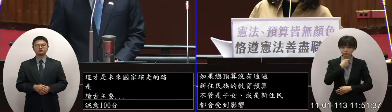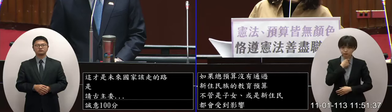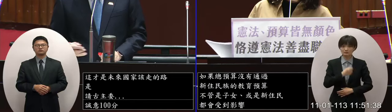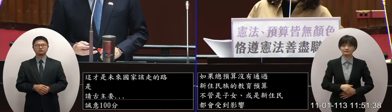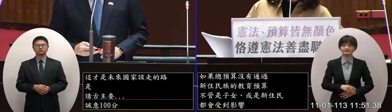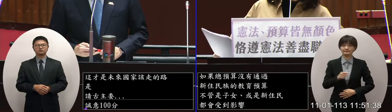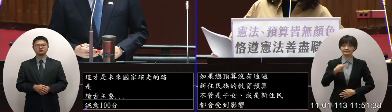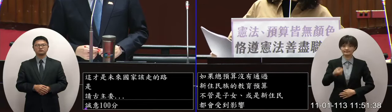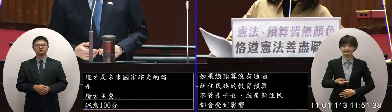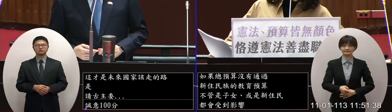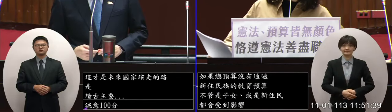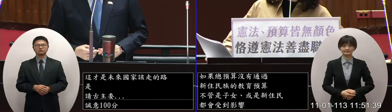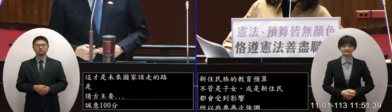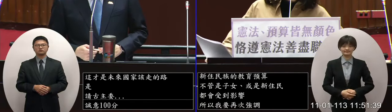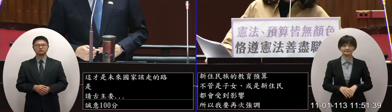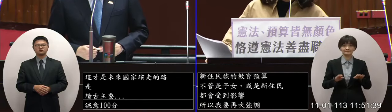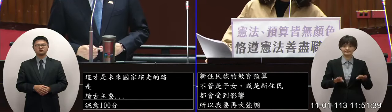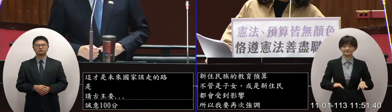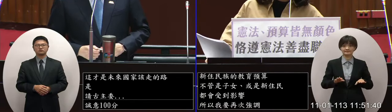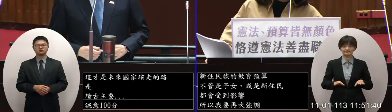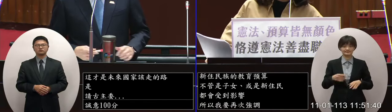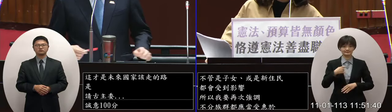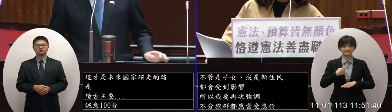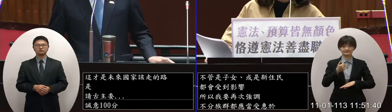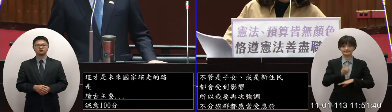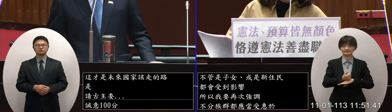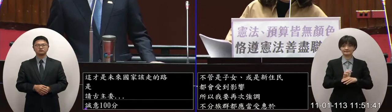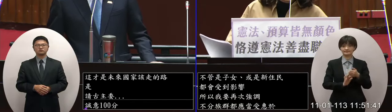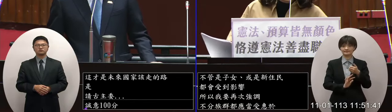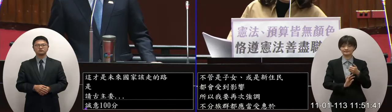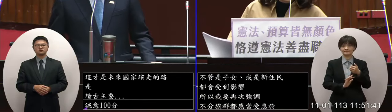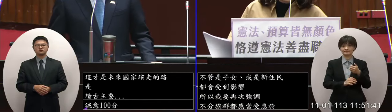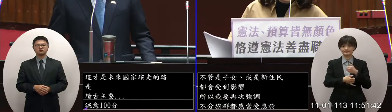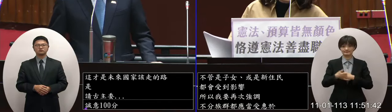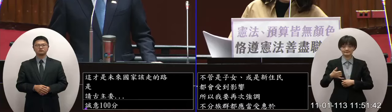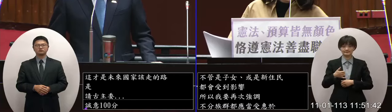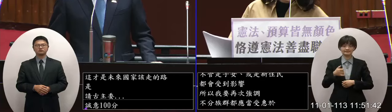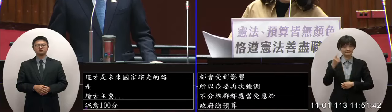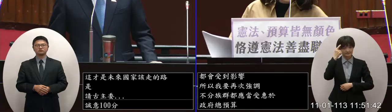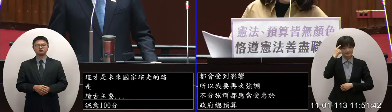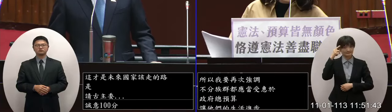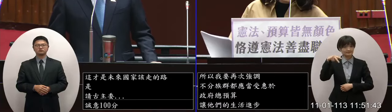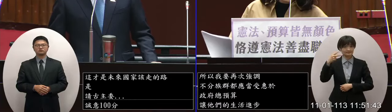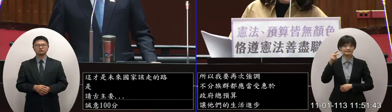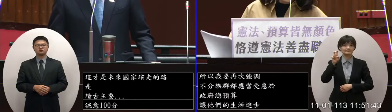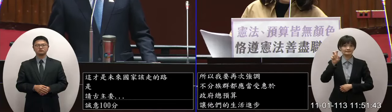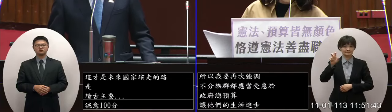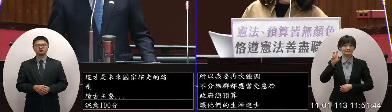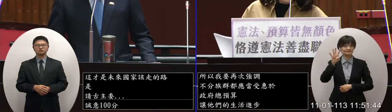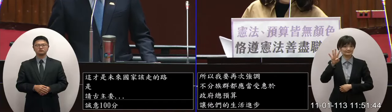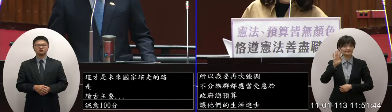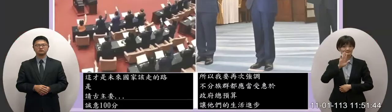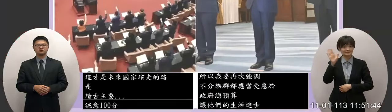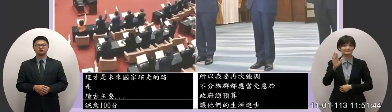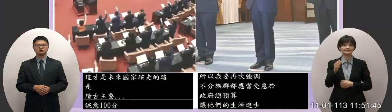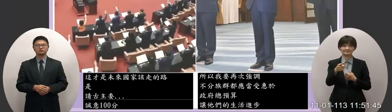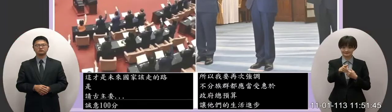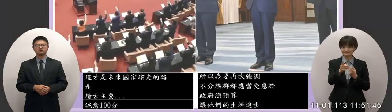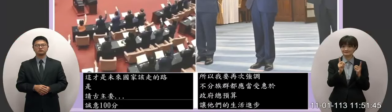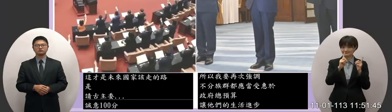实践。下一页，今天是思瑶就任立委这一届274天，我也替您算过了，是您就